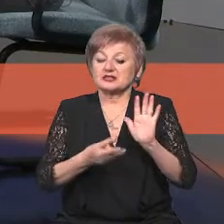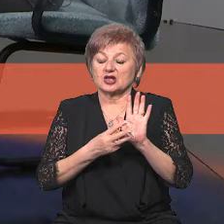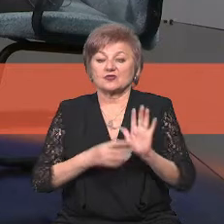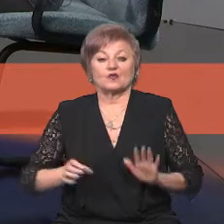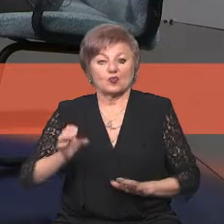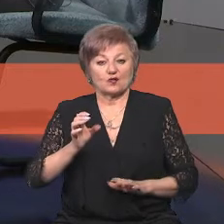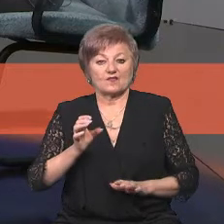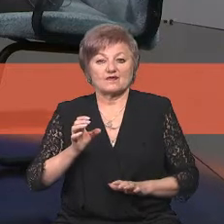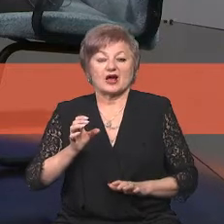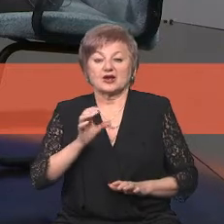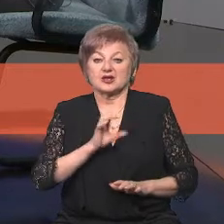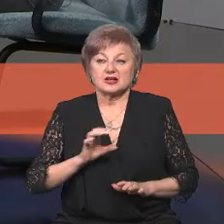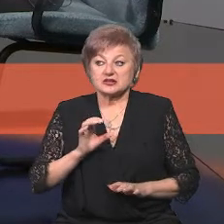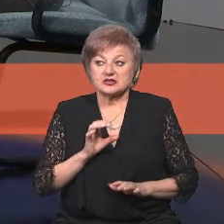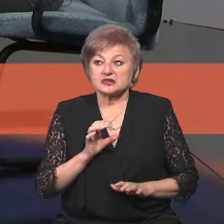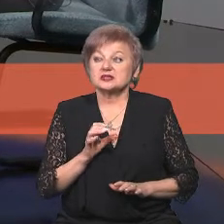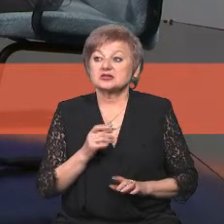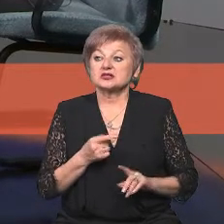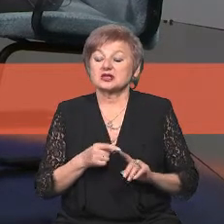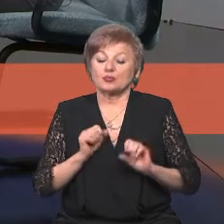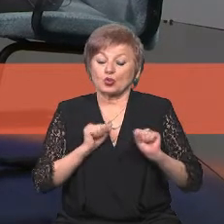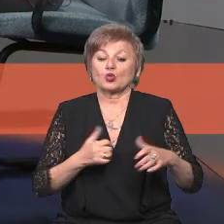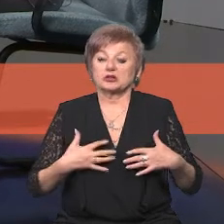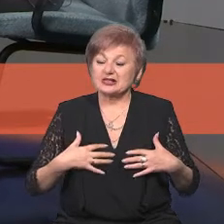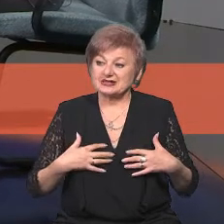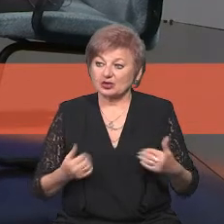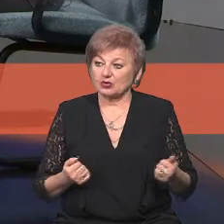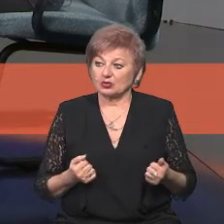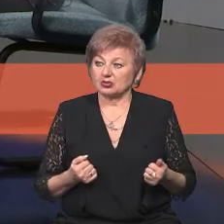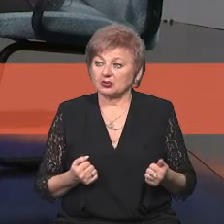вересня надійшов лист від Міністерства охорони здоров'я,